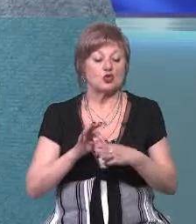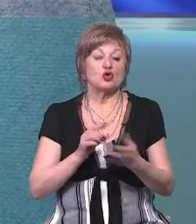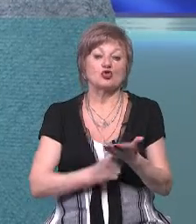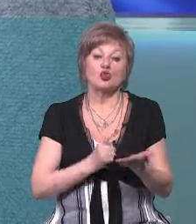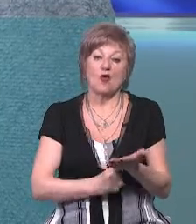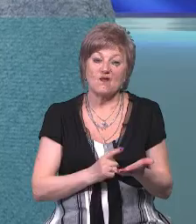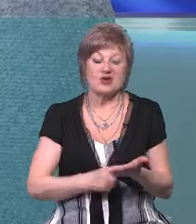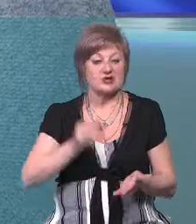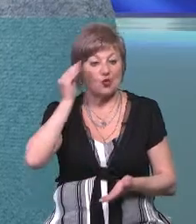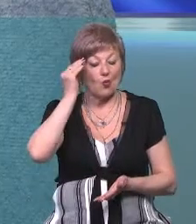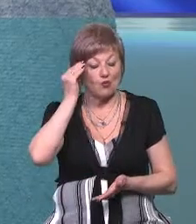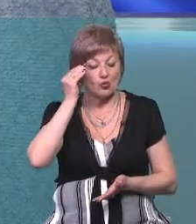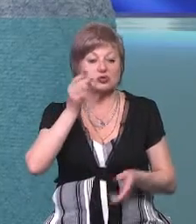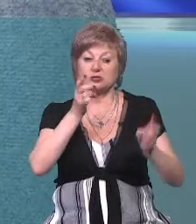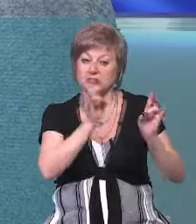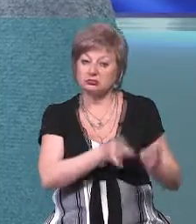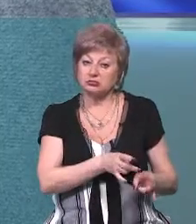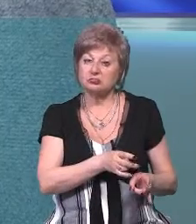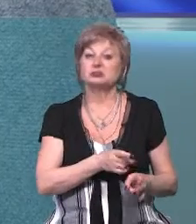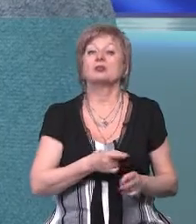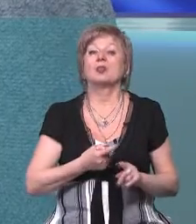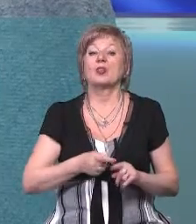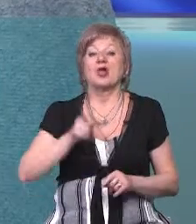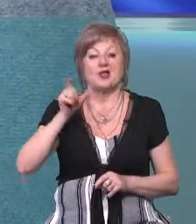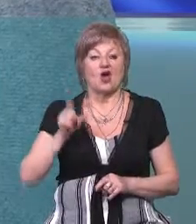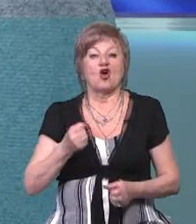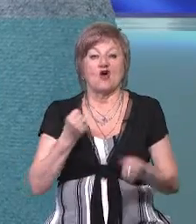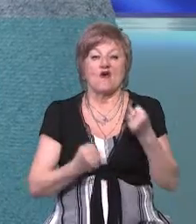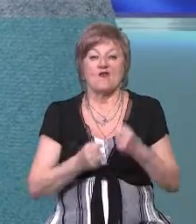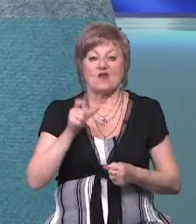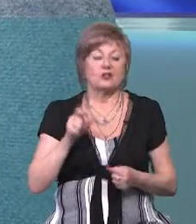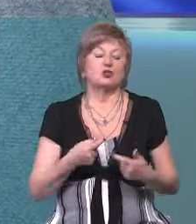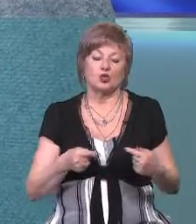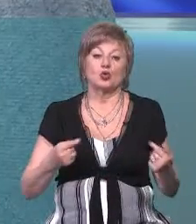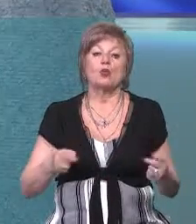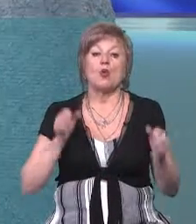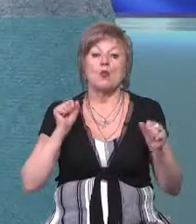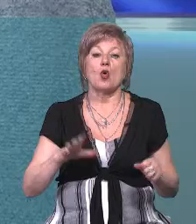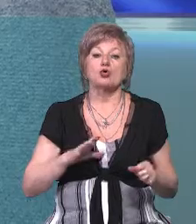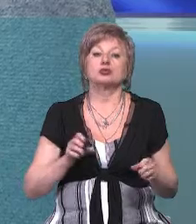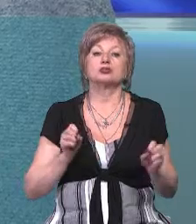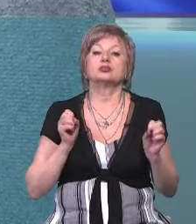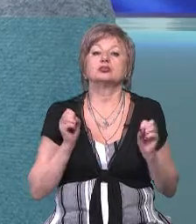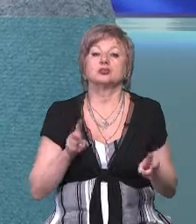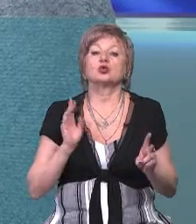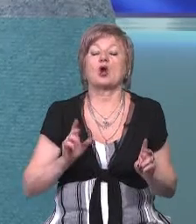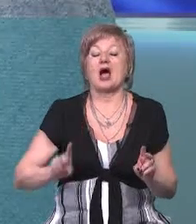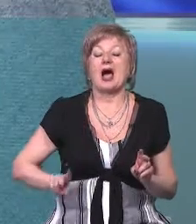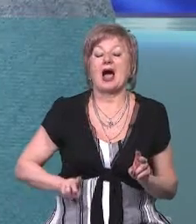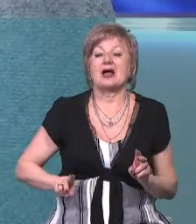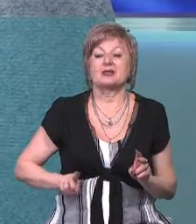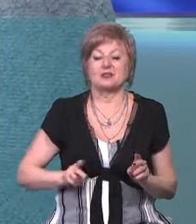умисна ретрансляція сигналу з Російської Федерації, тоді громадянину, ну, будь-якому, може загрожувати лише